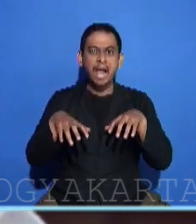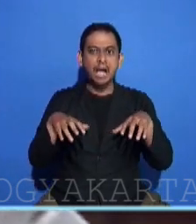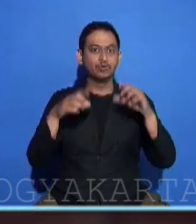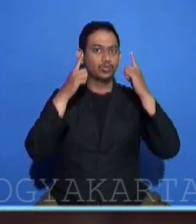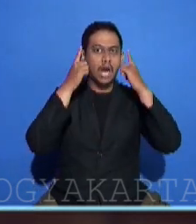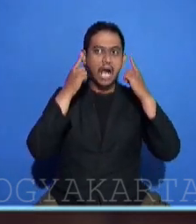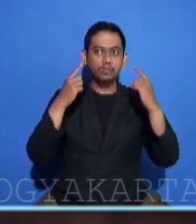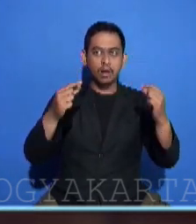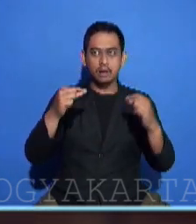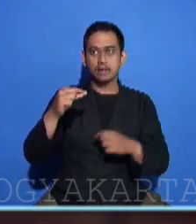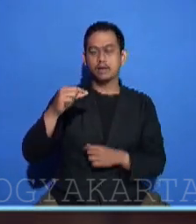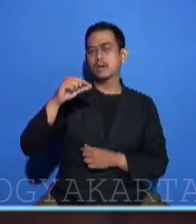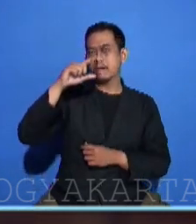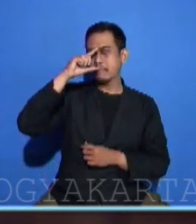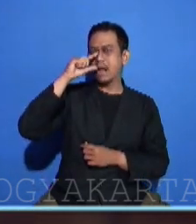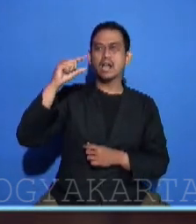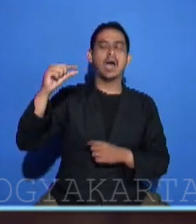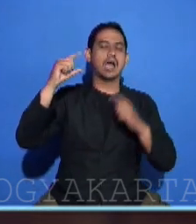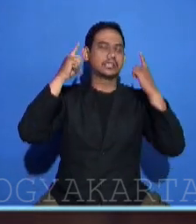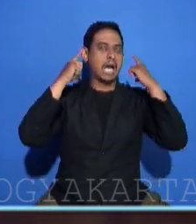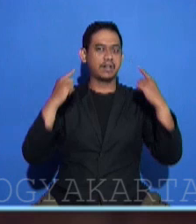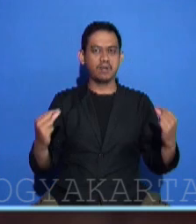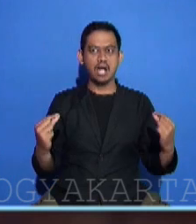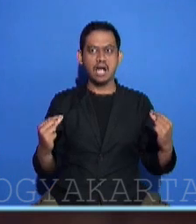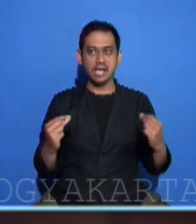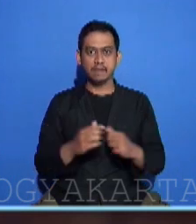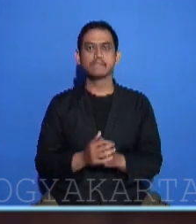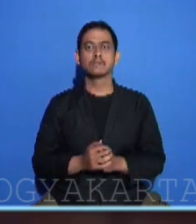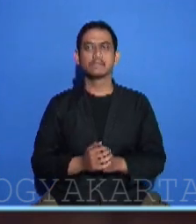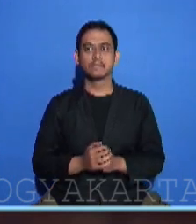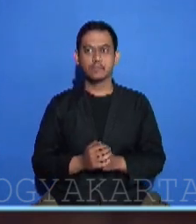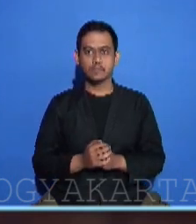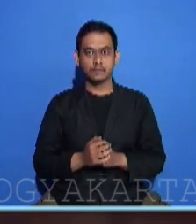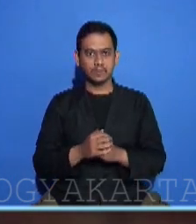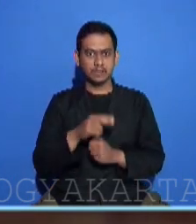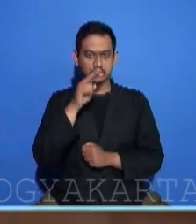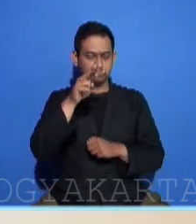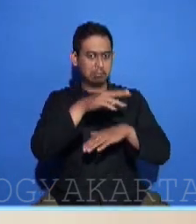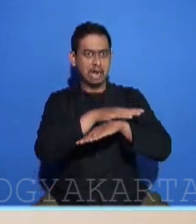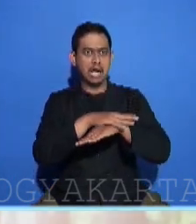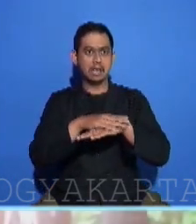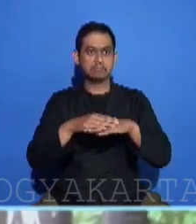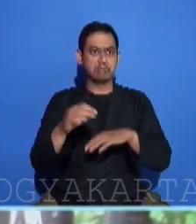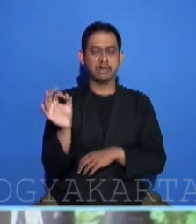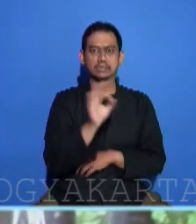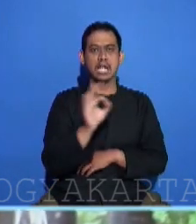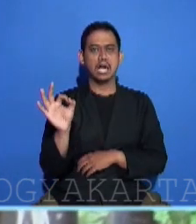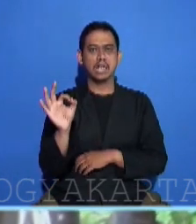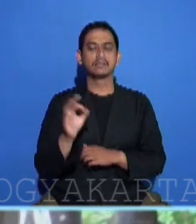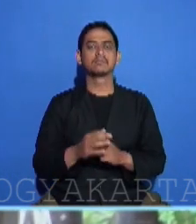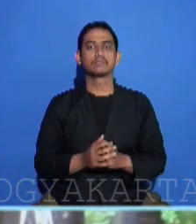memang kelestariannya, keberadaannya di alam liar sudah nggak diakui ya itu.